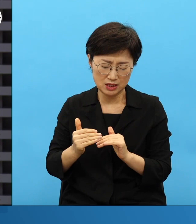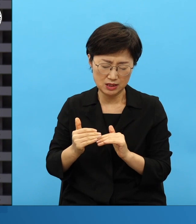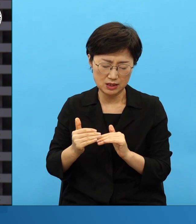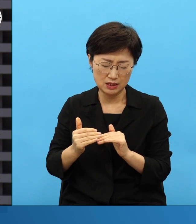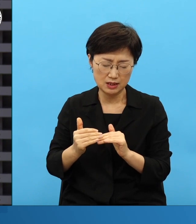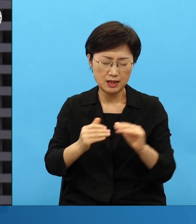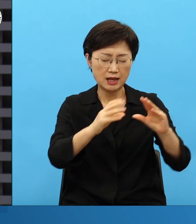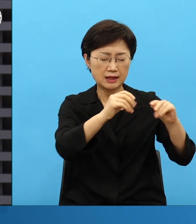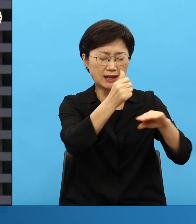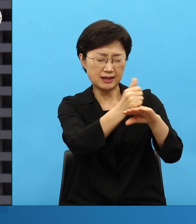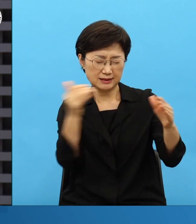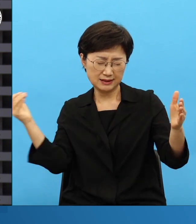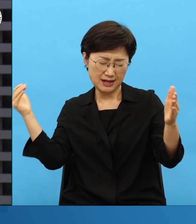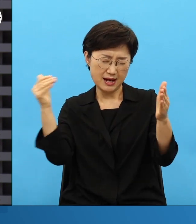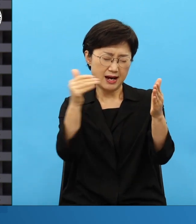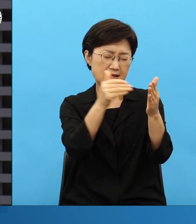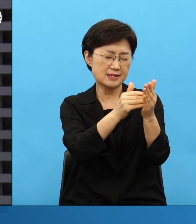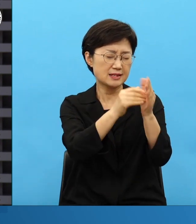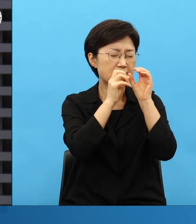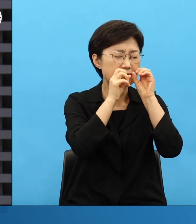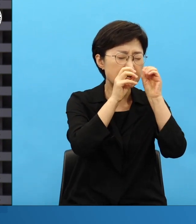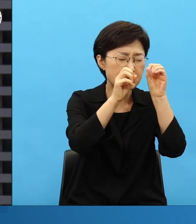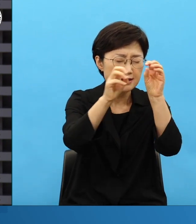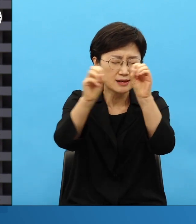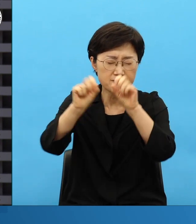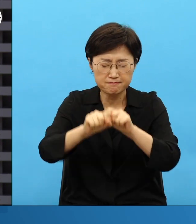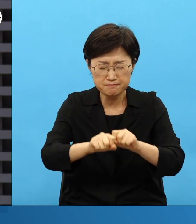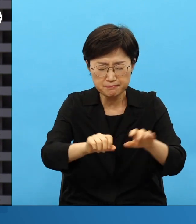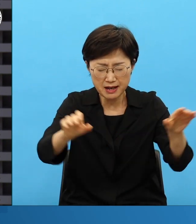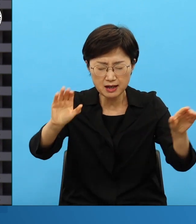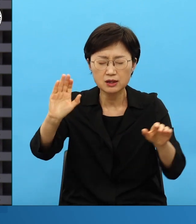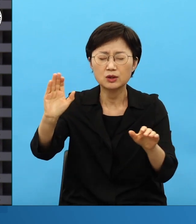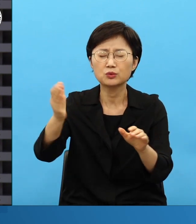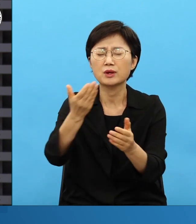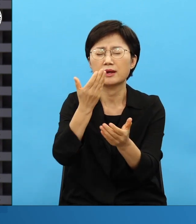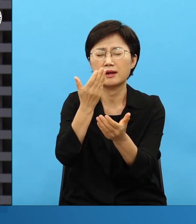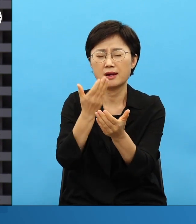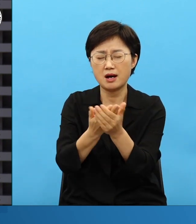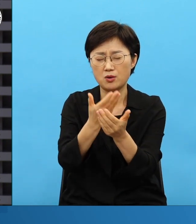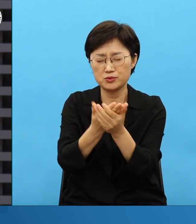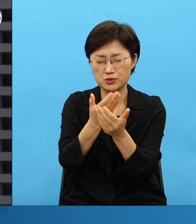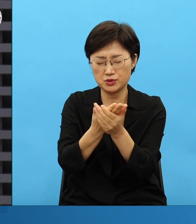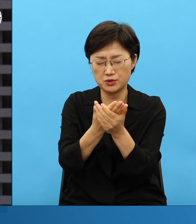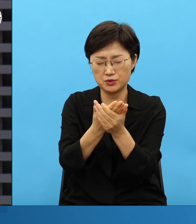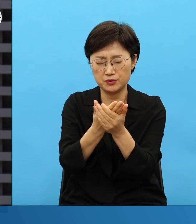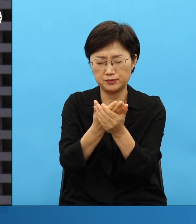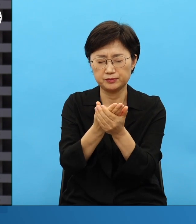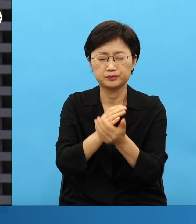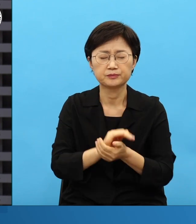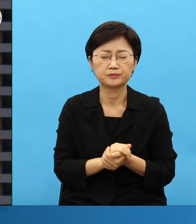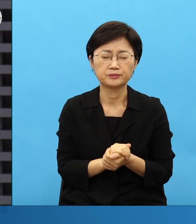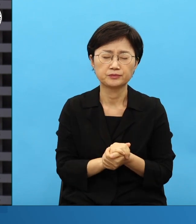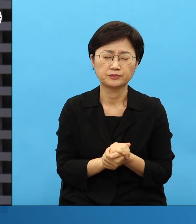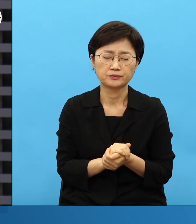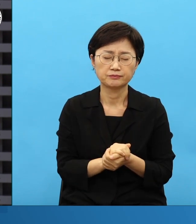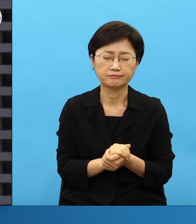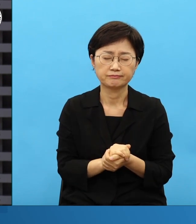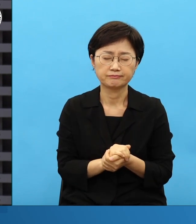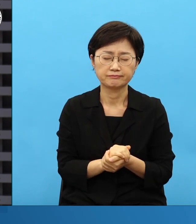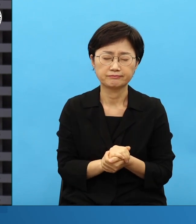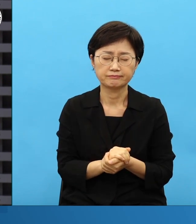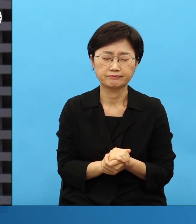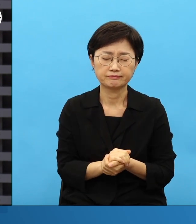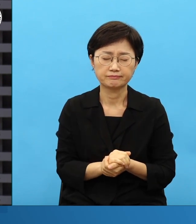예배가 되게 하여 주옵소서. Lord, may this be the Christmas worship service through which we see the evidence, the fact that you have given to us the greatest